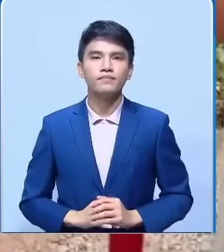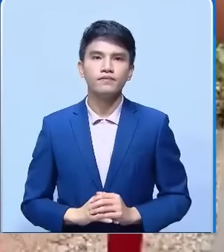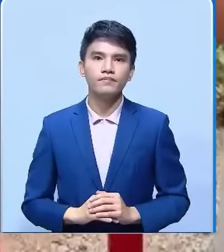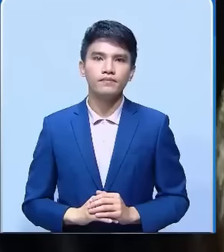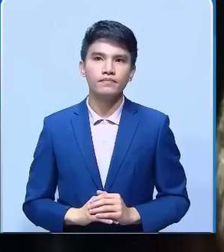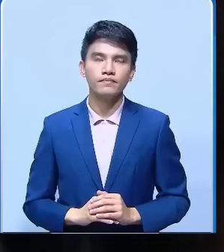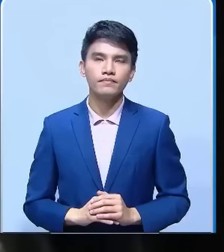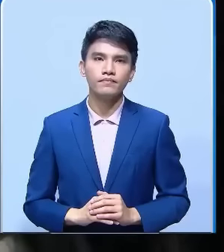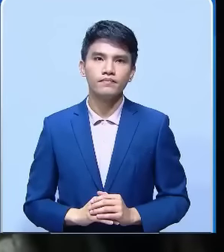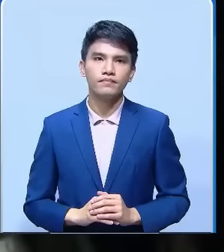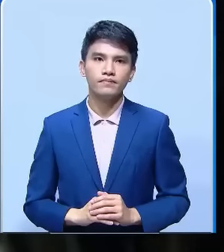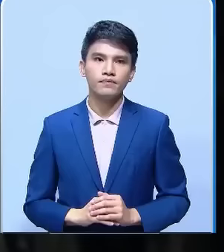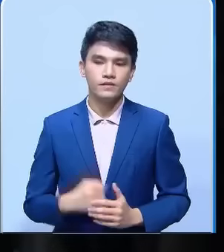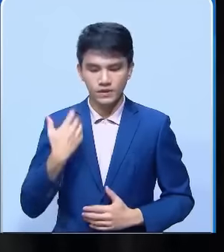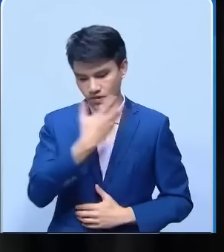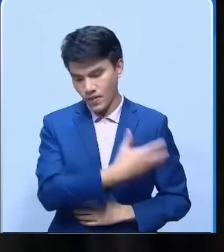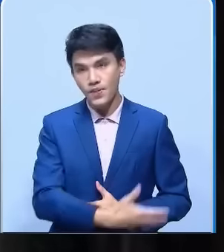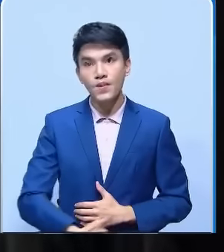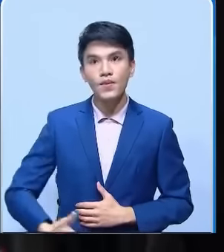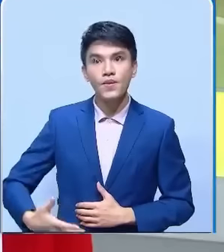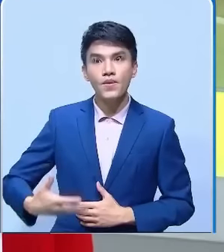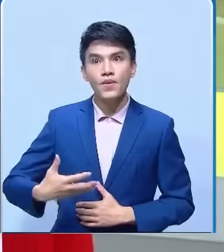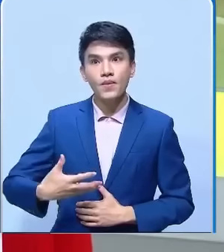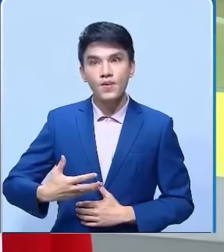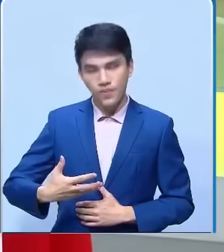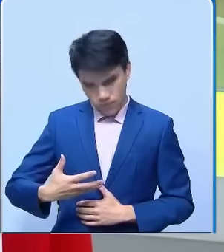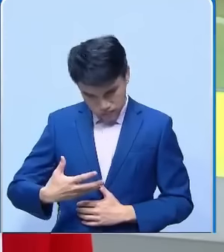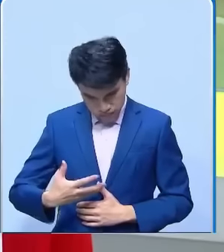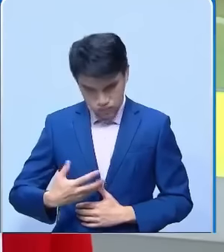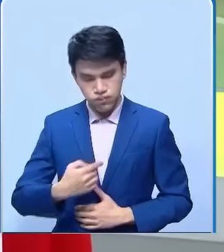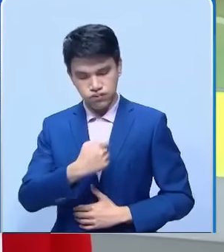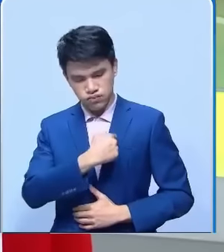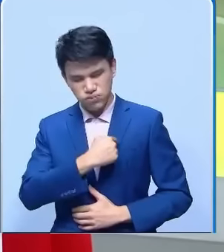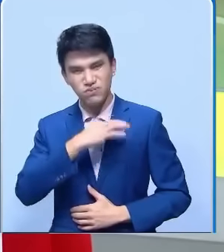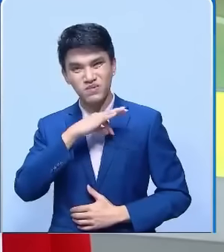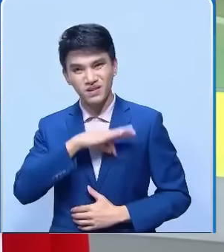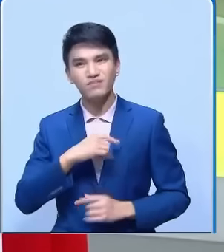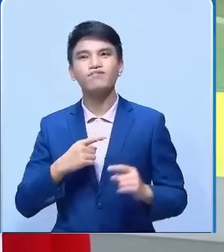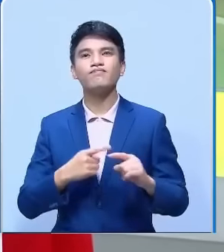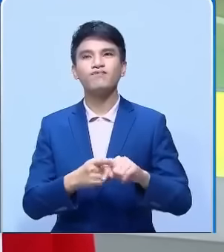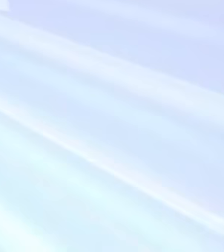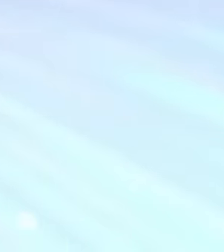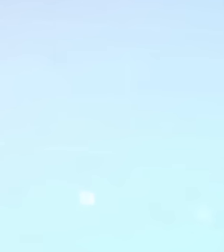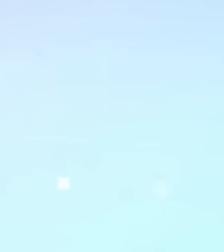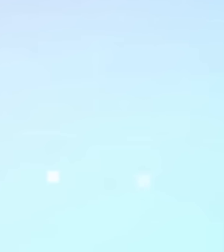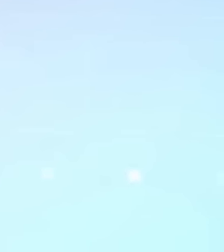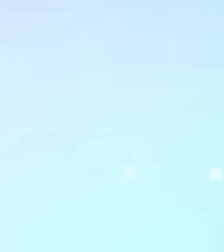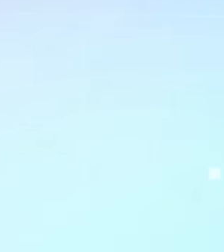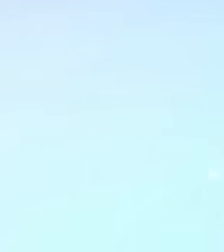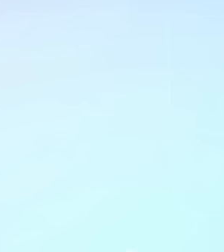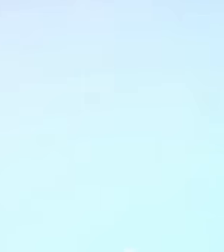ค่ะแผลทางร่างกายมันไม่นานก็หายไปนะคะแผลจิตใจนี่เจ็บปวดนานเท่านานนะคะ